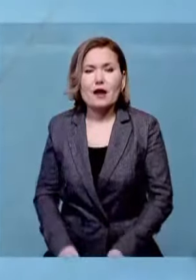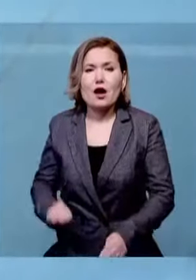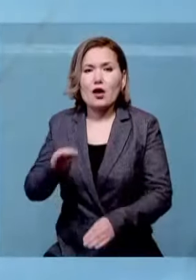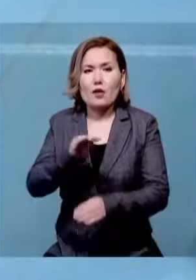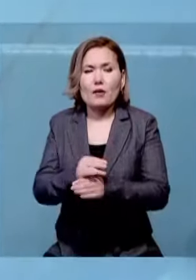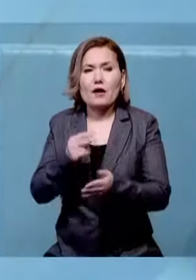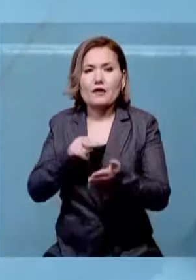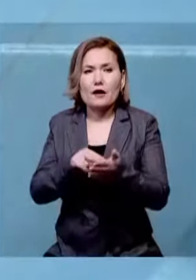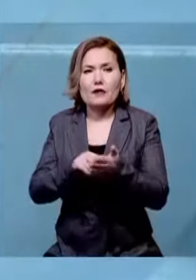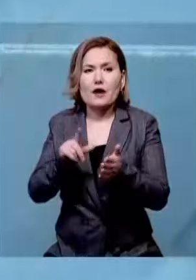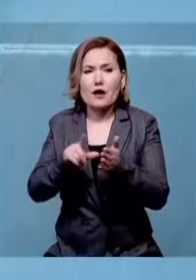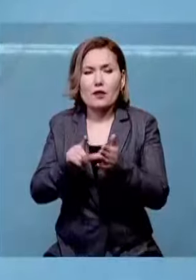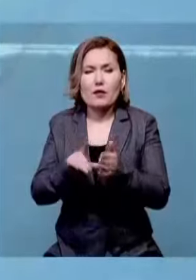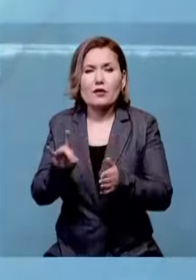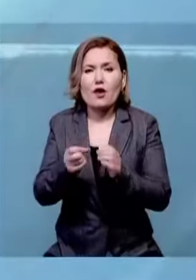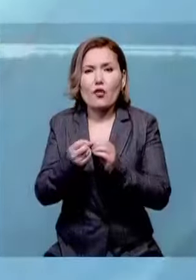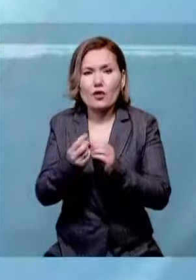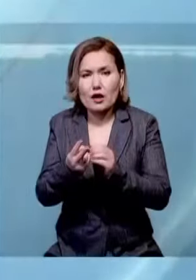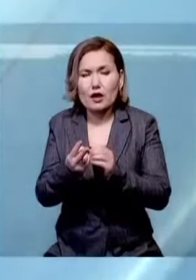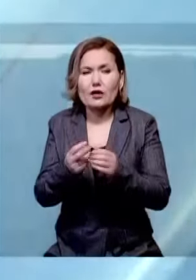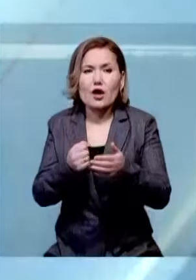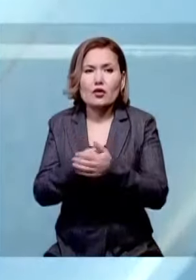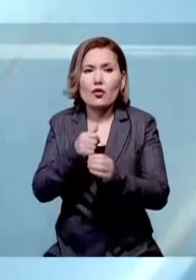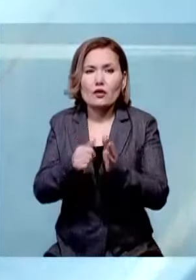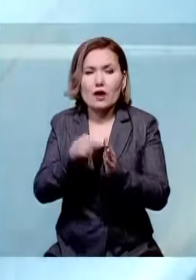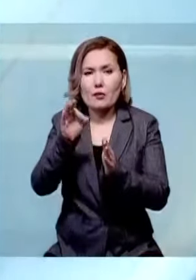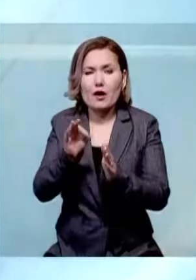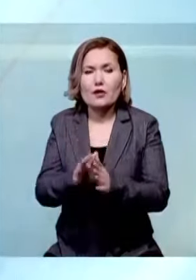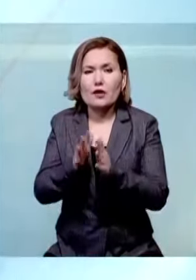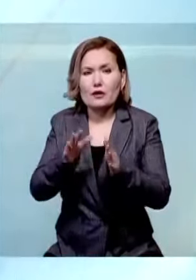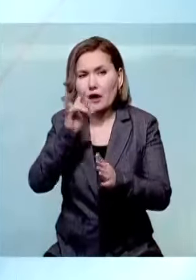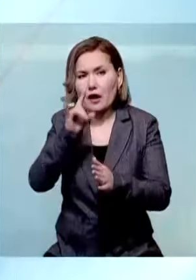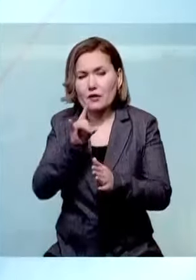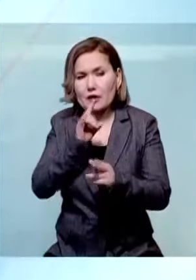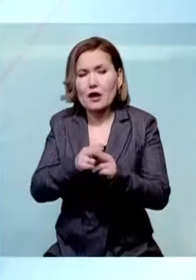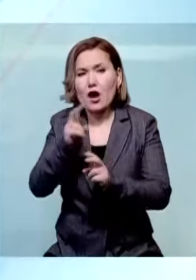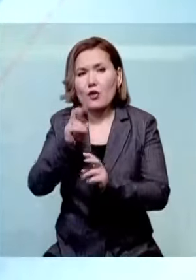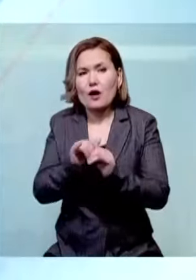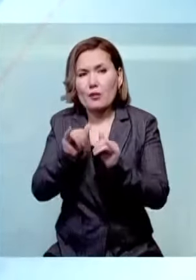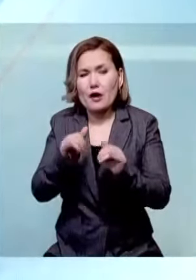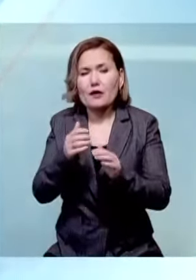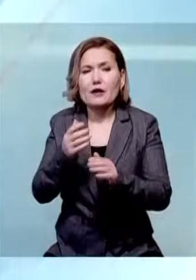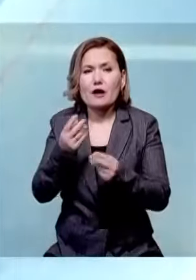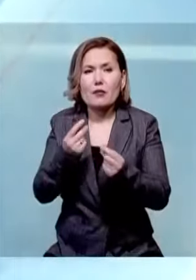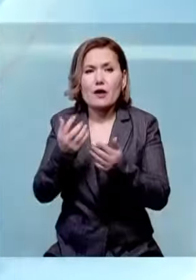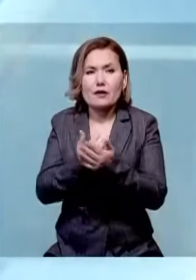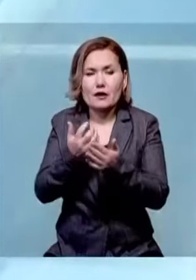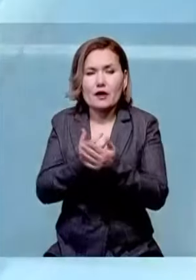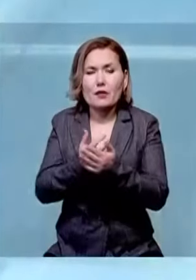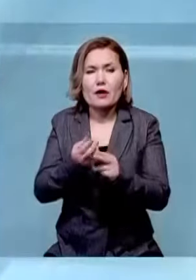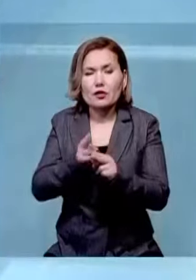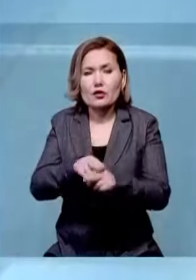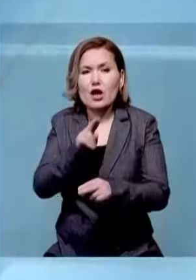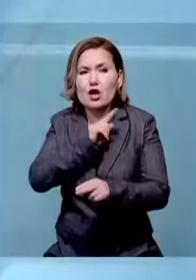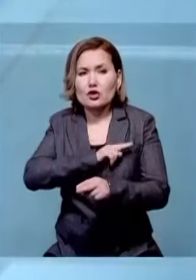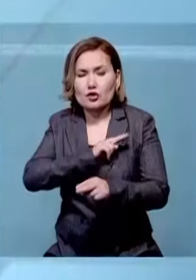Қосымша құн салығының мөлшерін 12-16%-ға дейін өсіру отандық өңдеу өнеркәсібінің табысы мен бәсекелестік қабілетін